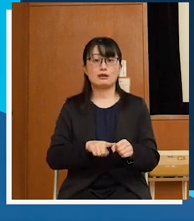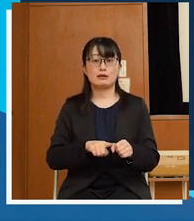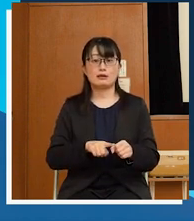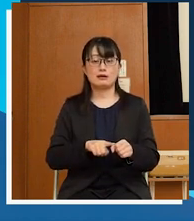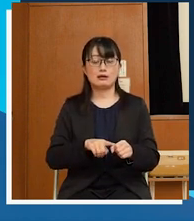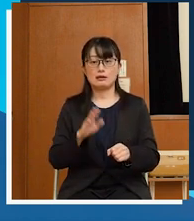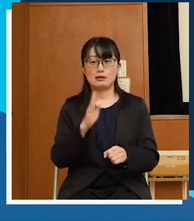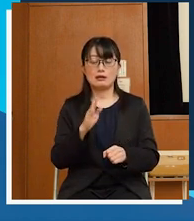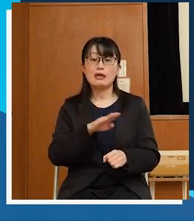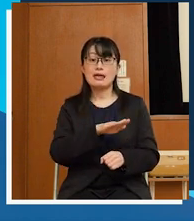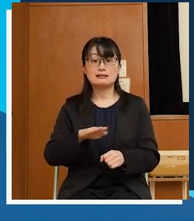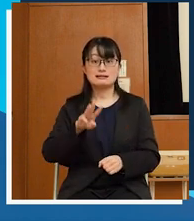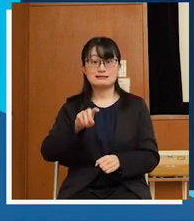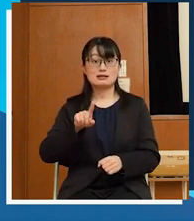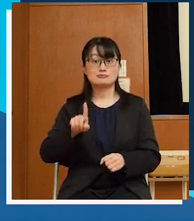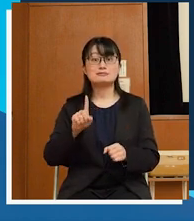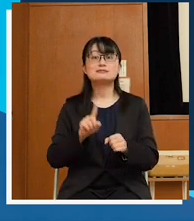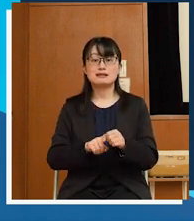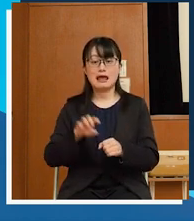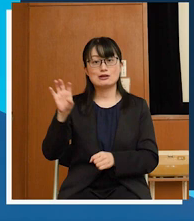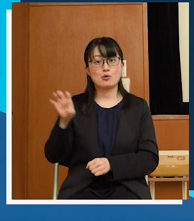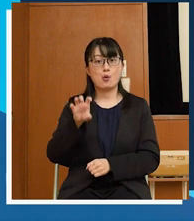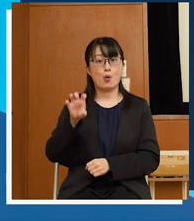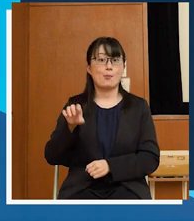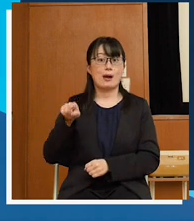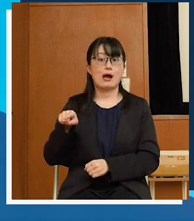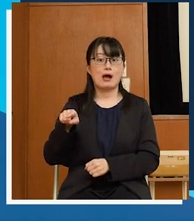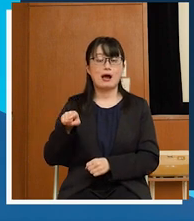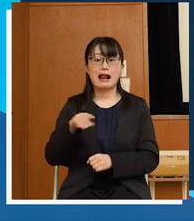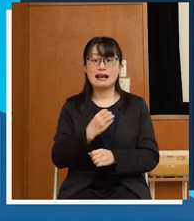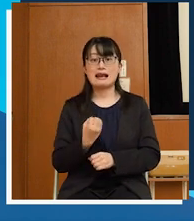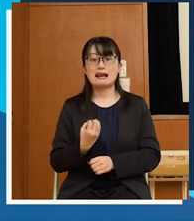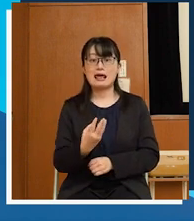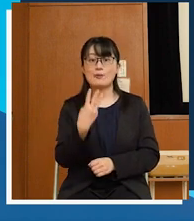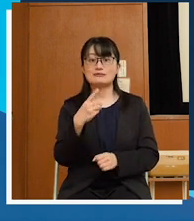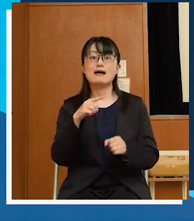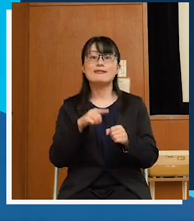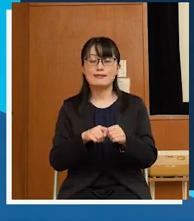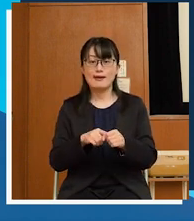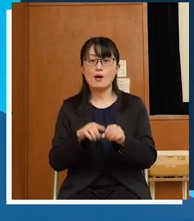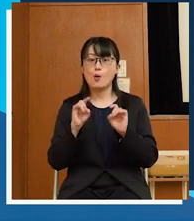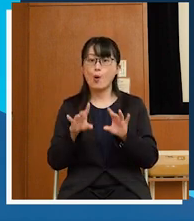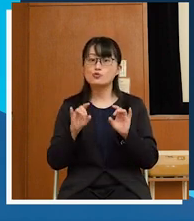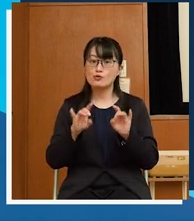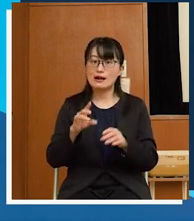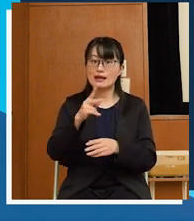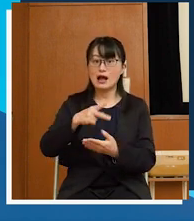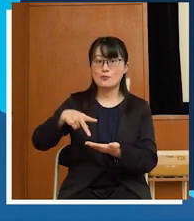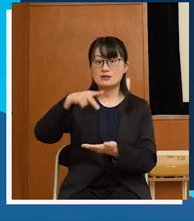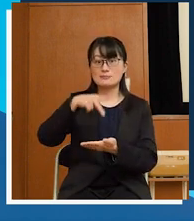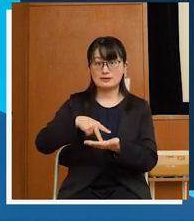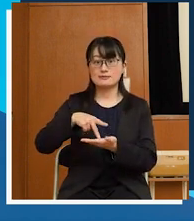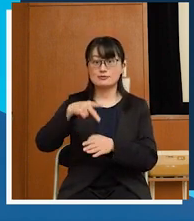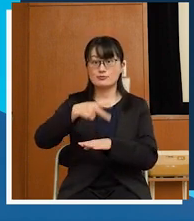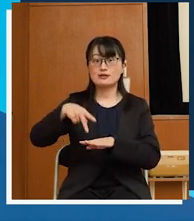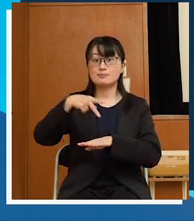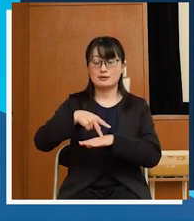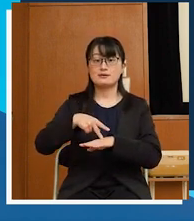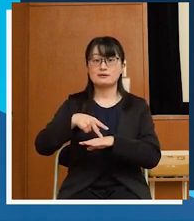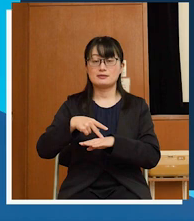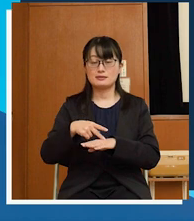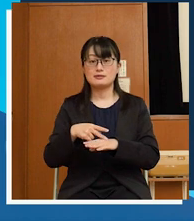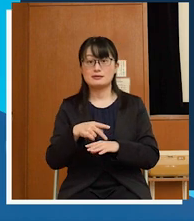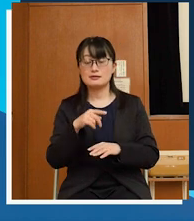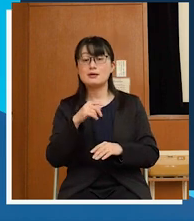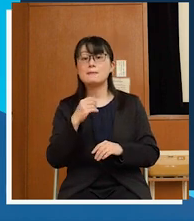平成31年にはヨーロッパえ令和3年にはオーストラリアフィリピン令和5年にはえ韓国を調べてその